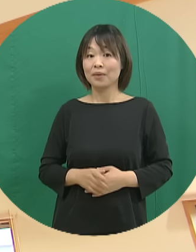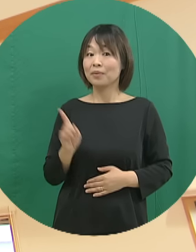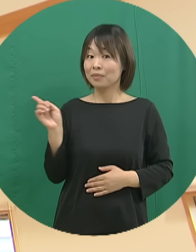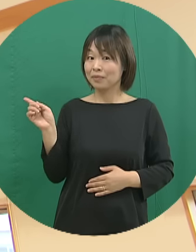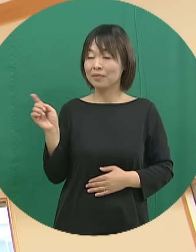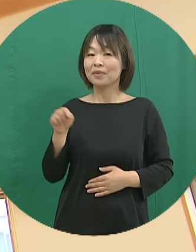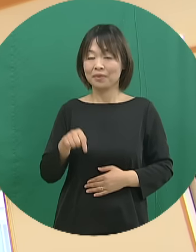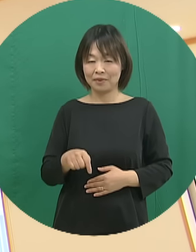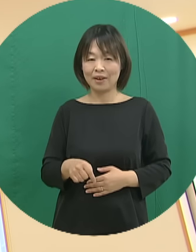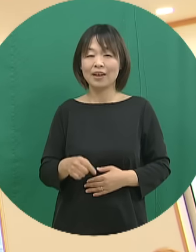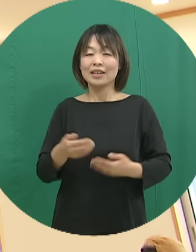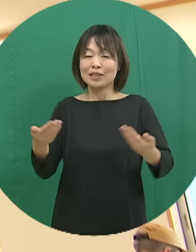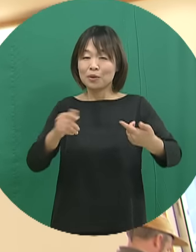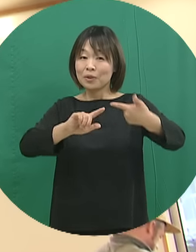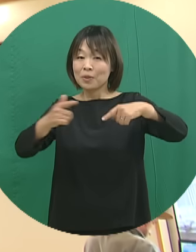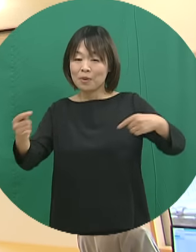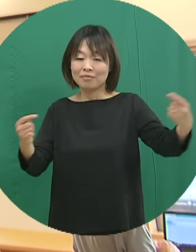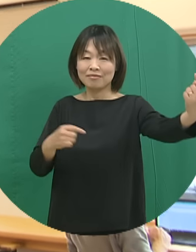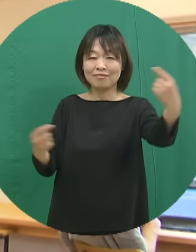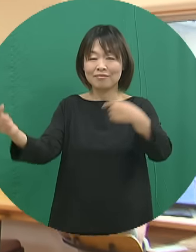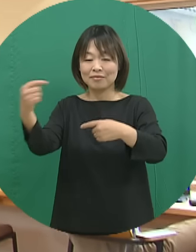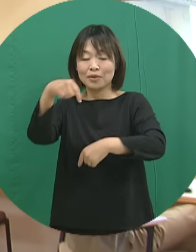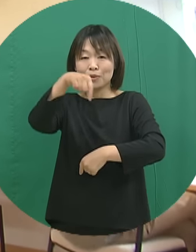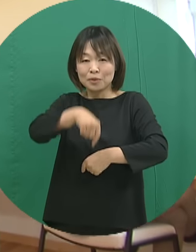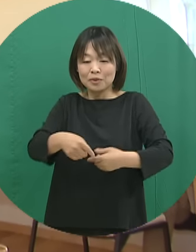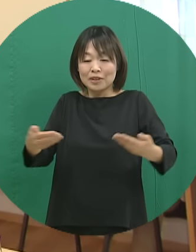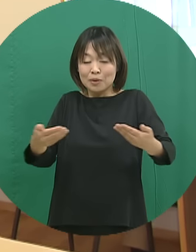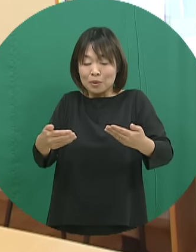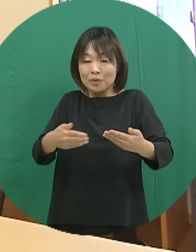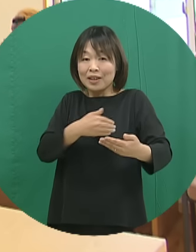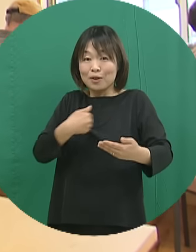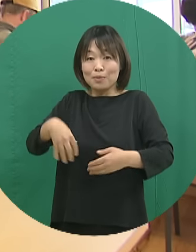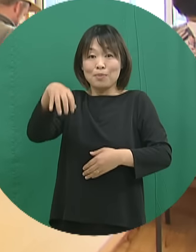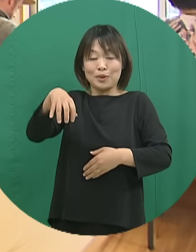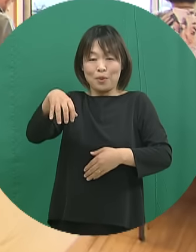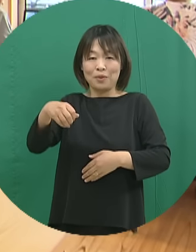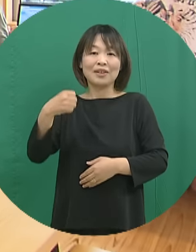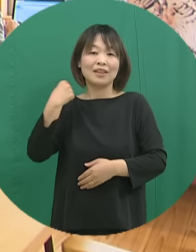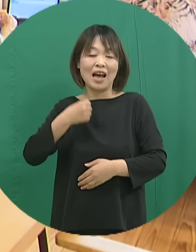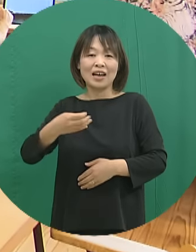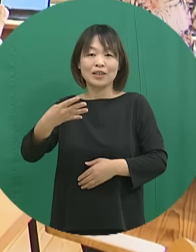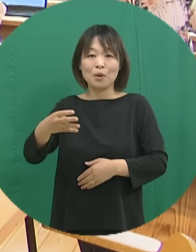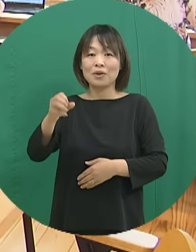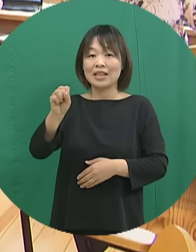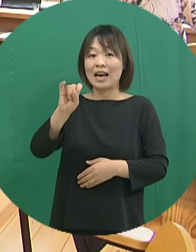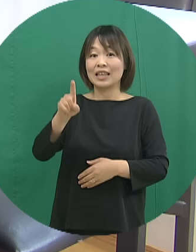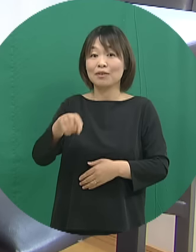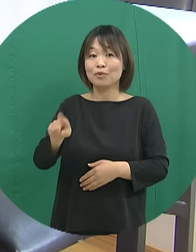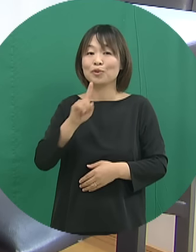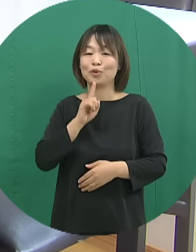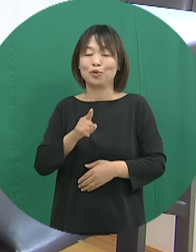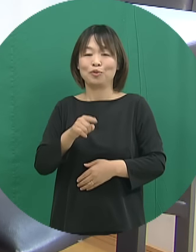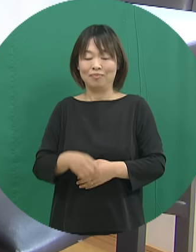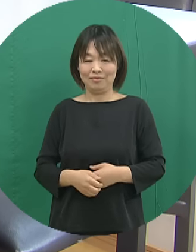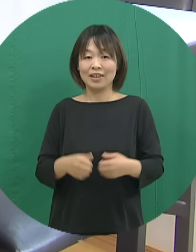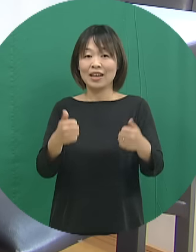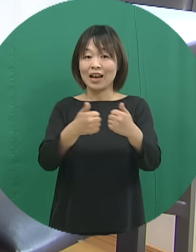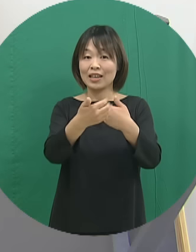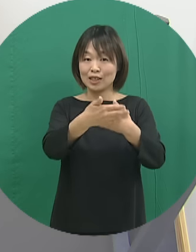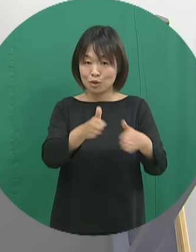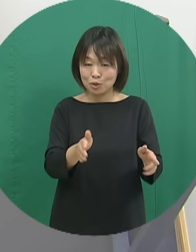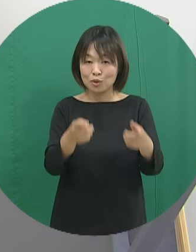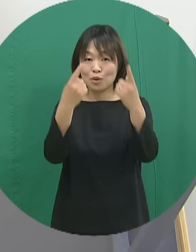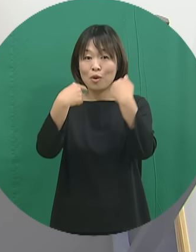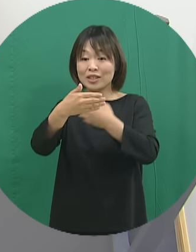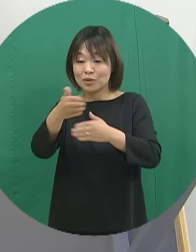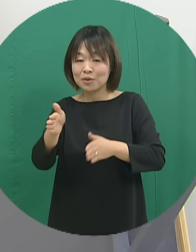ここはコワーキングハブ南予サインというだけあって、仕事をする環境が整ってますね。会議室や個室